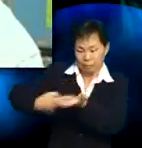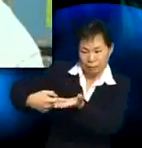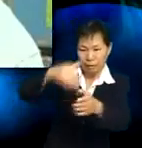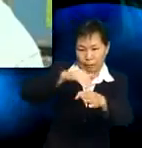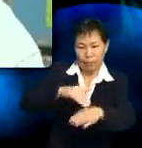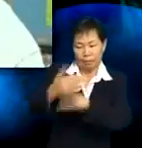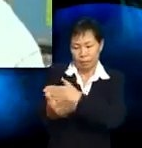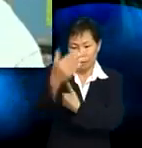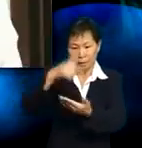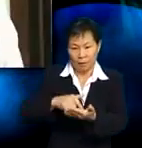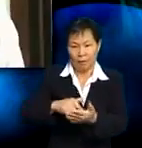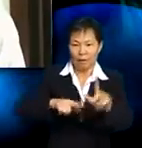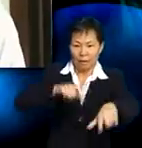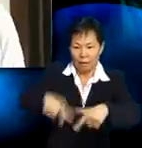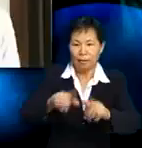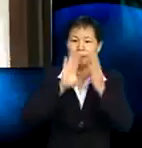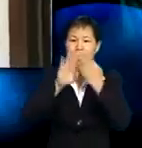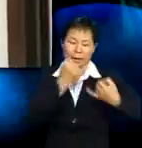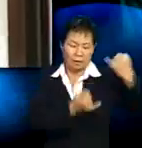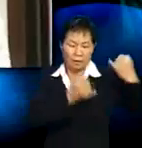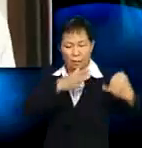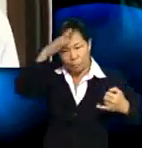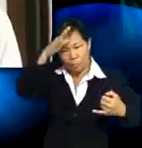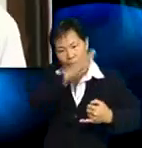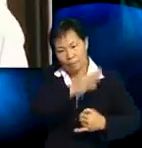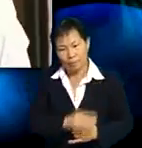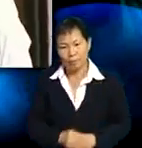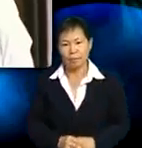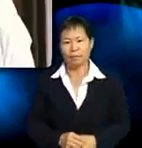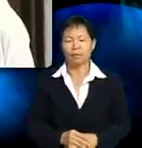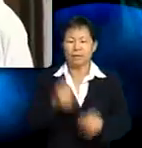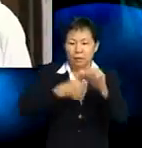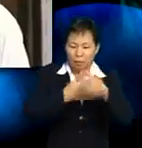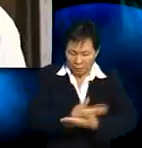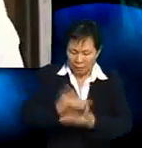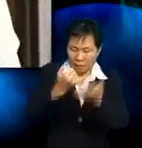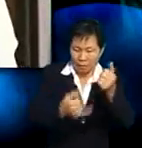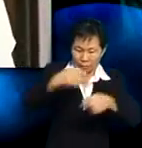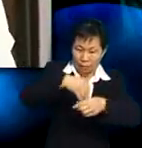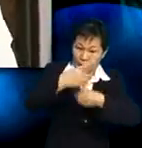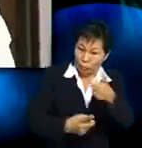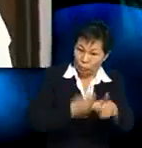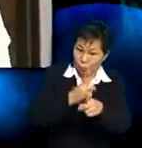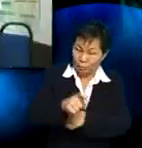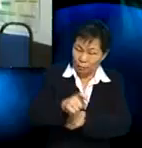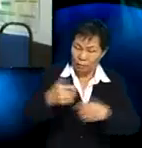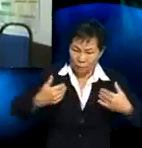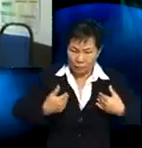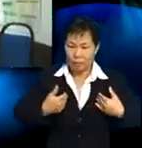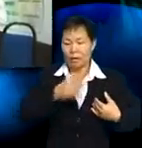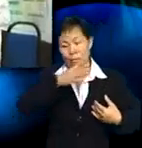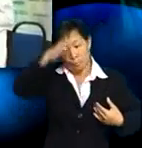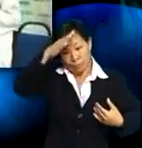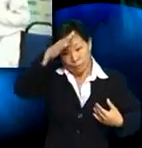kubincang kita pada pagi ini adalah langkah-langkah membalas jasa ibu dan bapak setiap anak yang dilahirkan di dunia ini pasti mempunyai